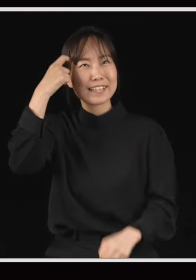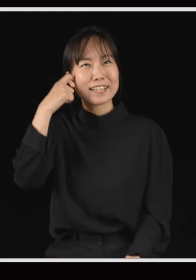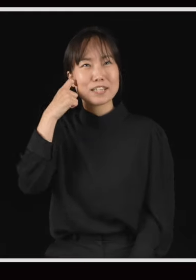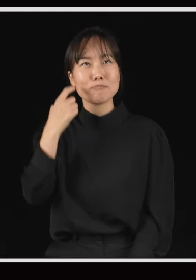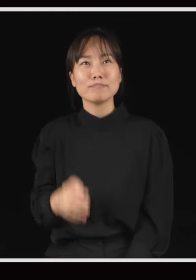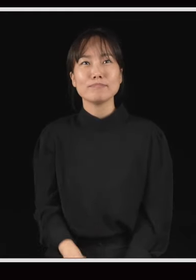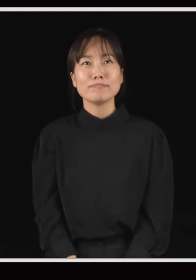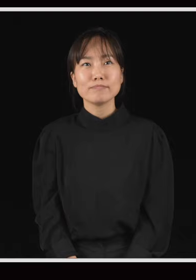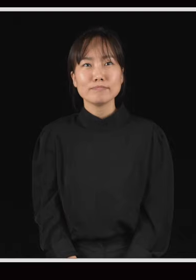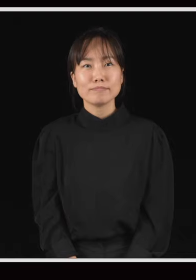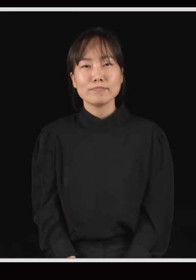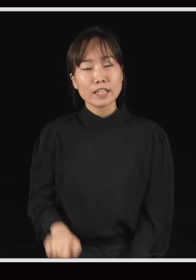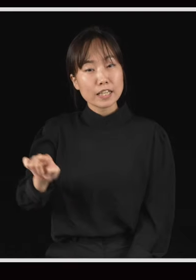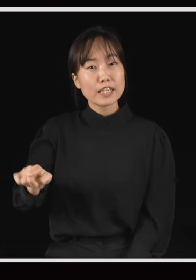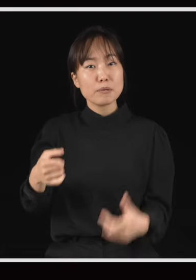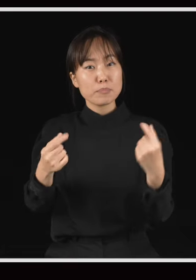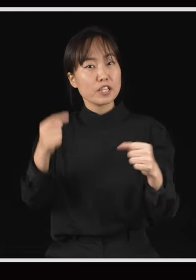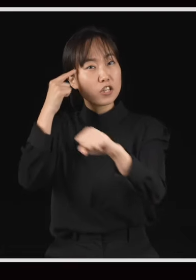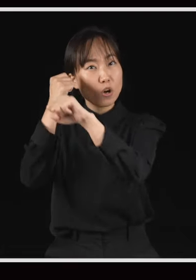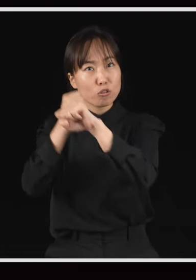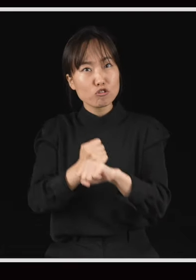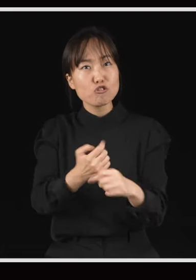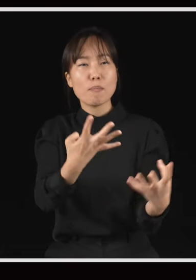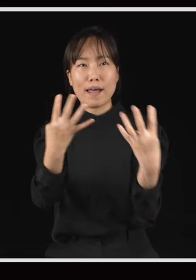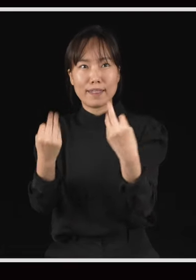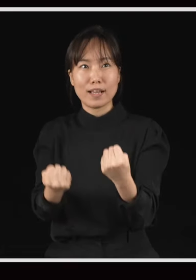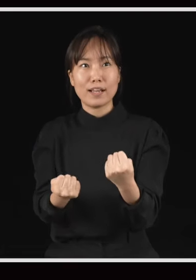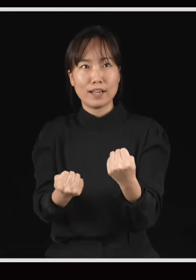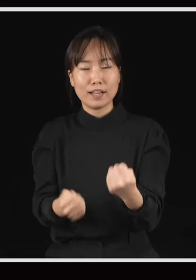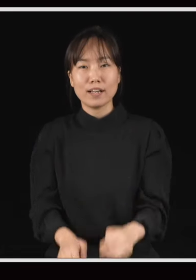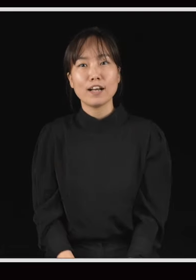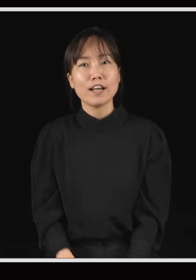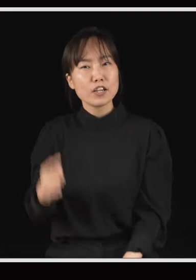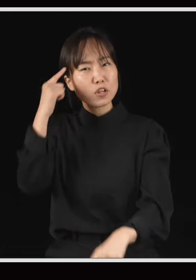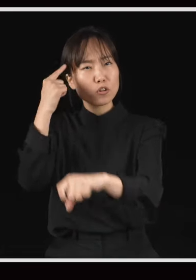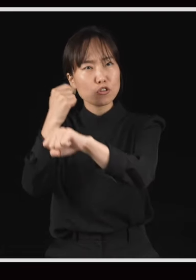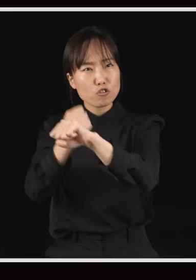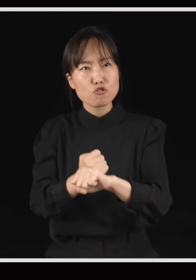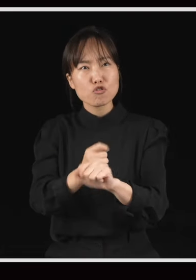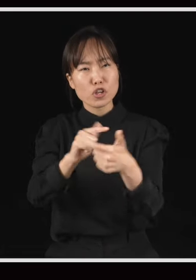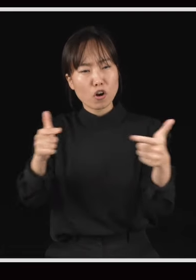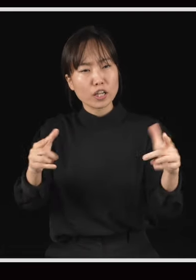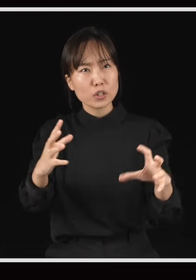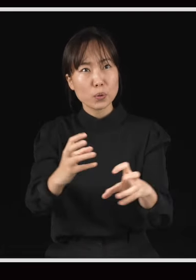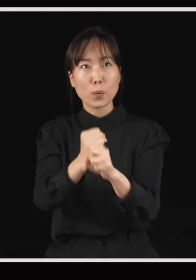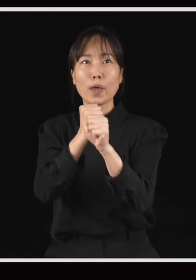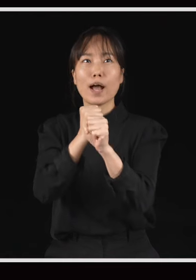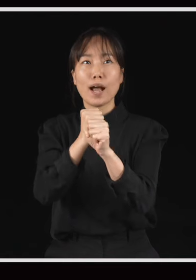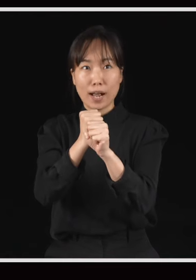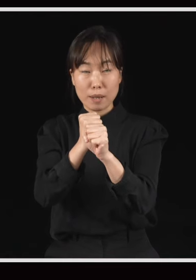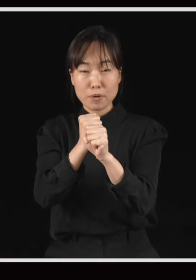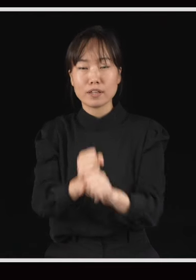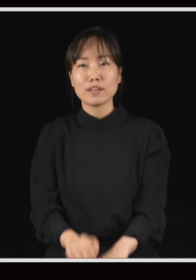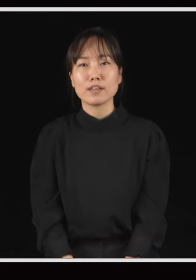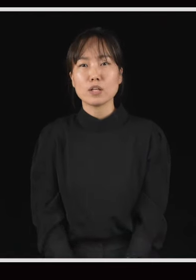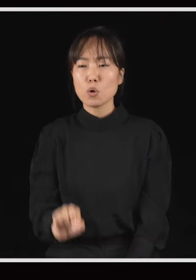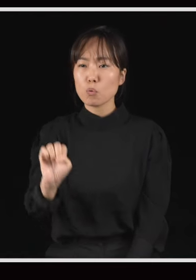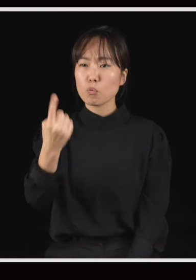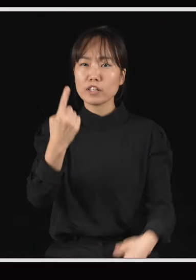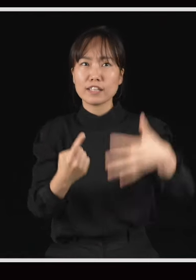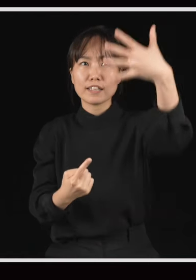보이시거든요. 근데 이런 연구가 굉장히 많이 있었어요. 그래서 그 동안의 연구들의 결과들을 종합해